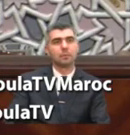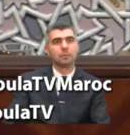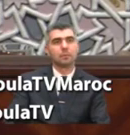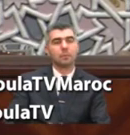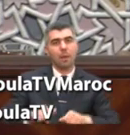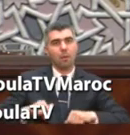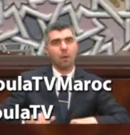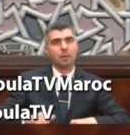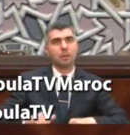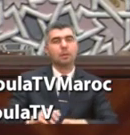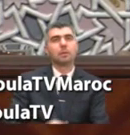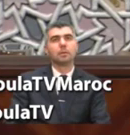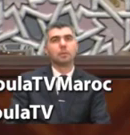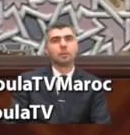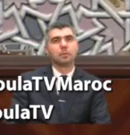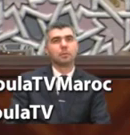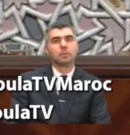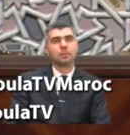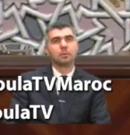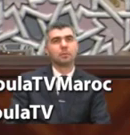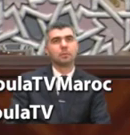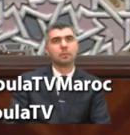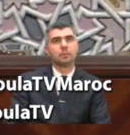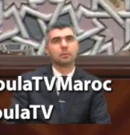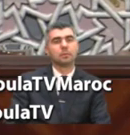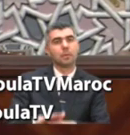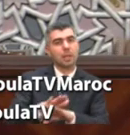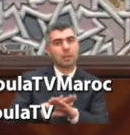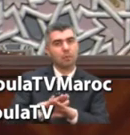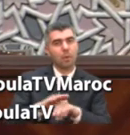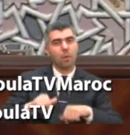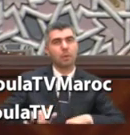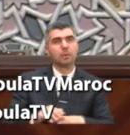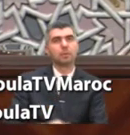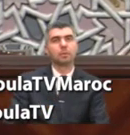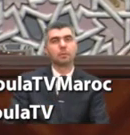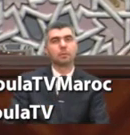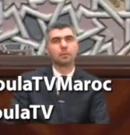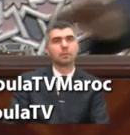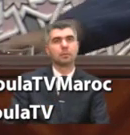كلمه سمحوا لي سيد الوزير، سمحوا لي سيد الوزير.